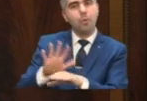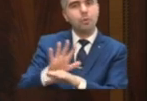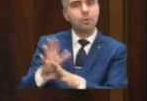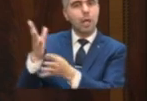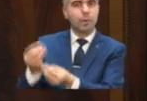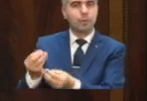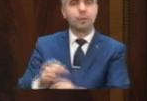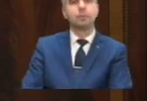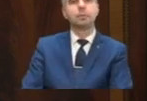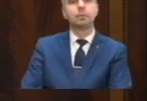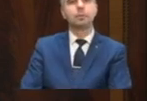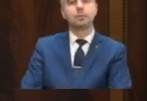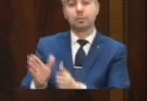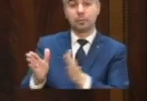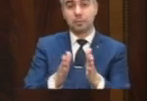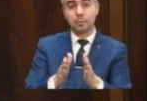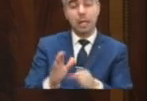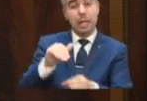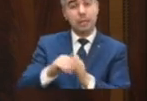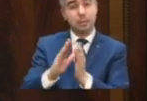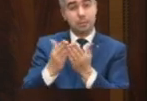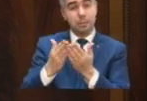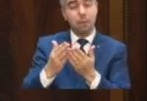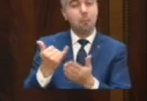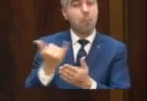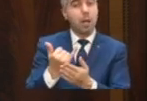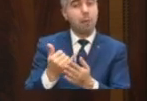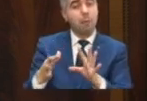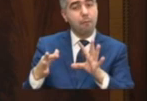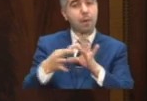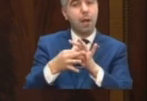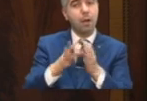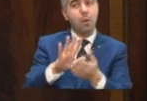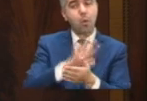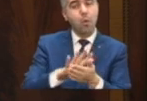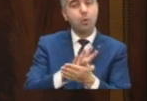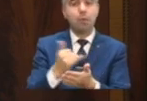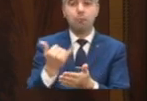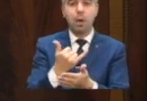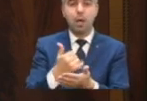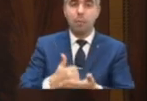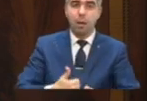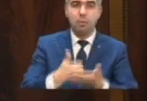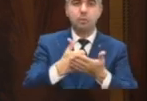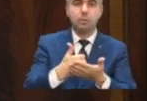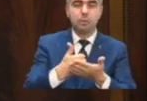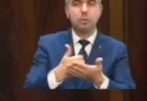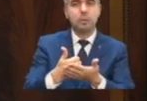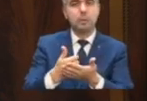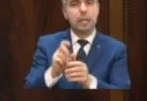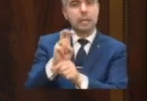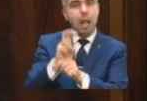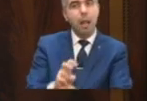ونعتبر في التقدم والاشتراكية أن البنوك تعد شريكا أساسيا للخروج من هذه الأزمة من خلال تشجيع تمويل